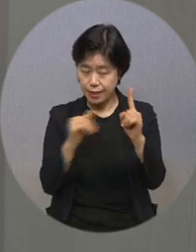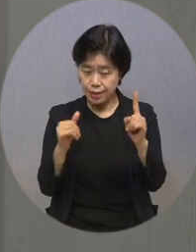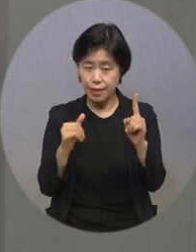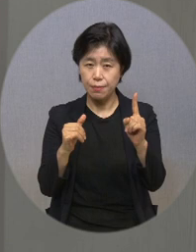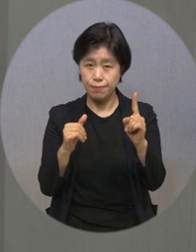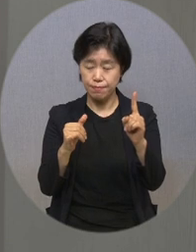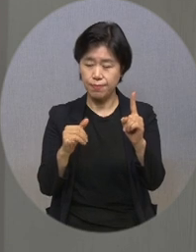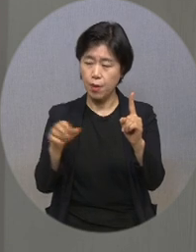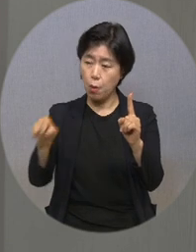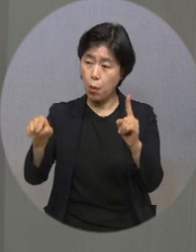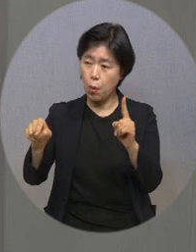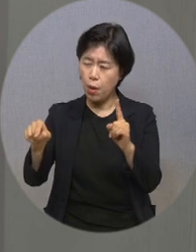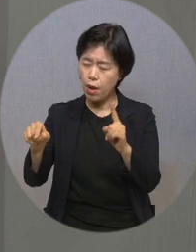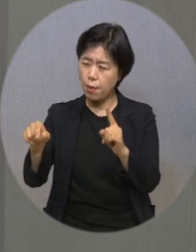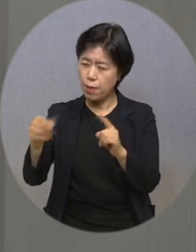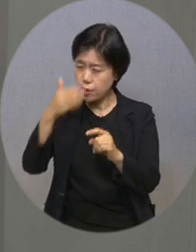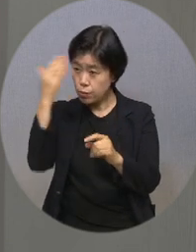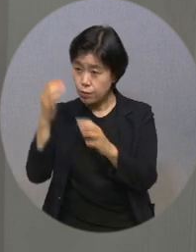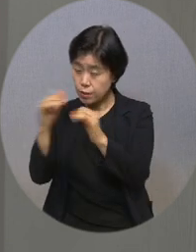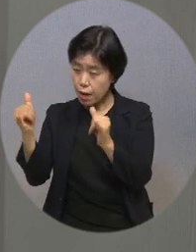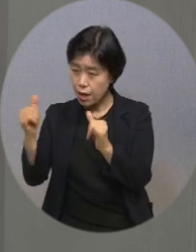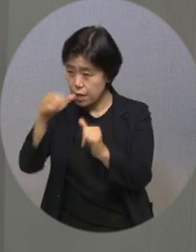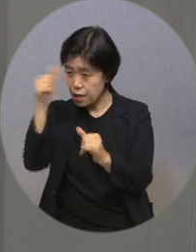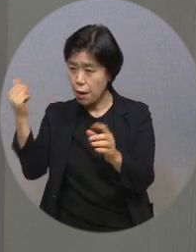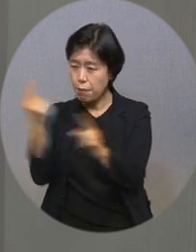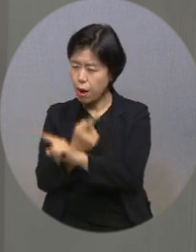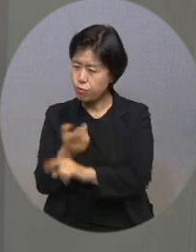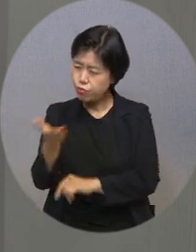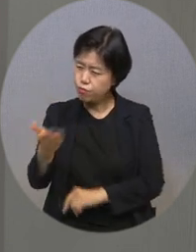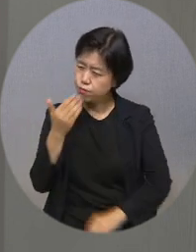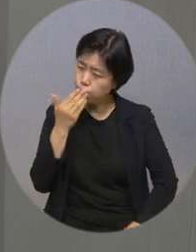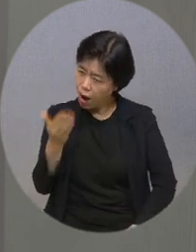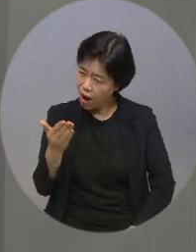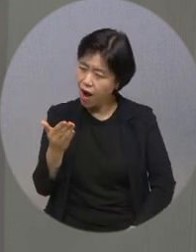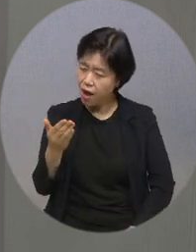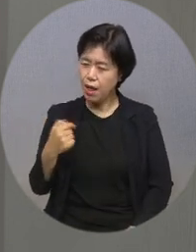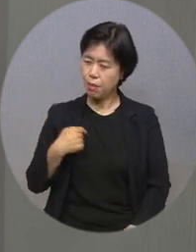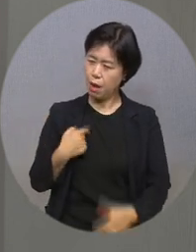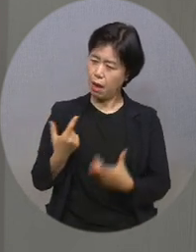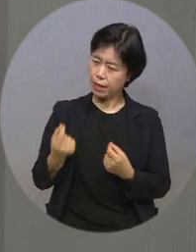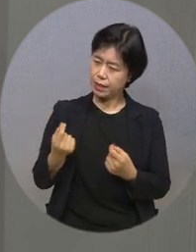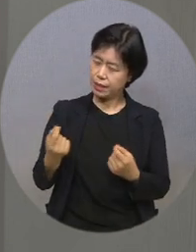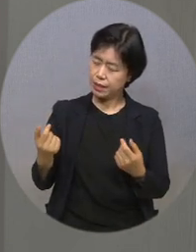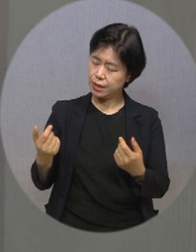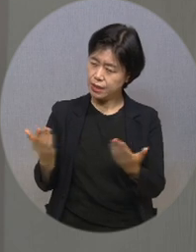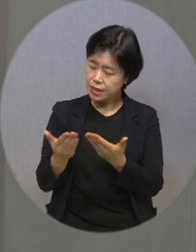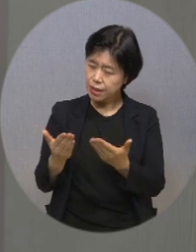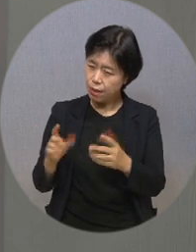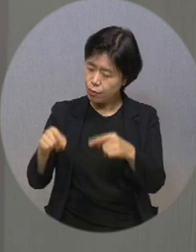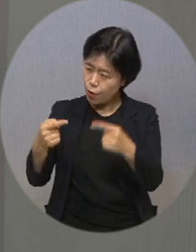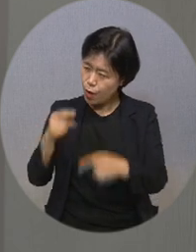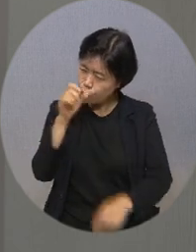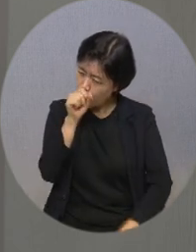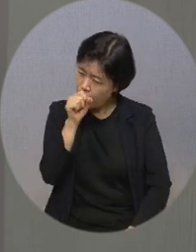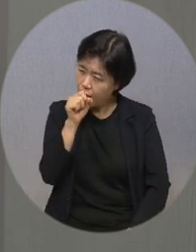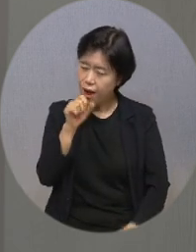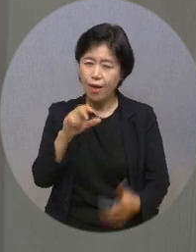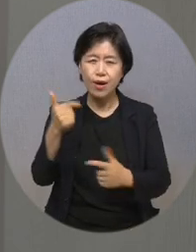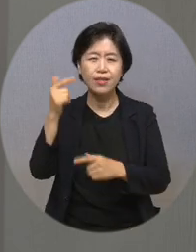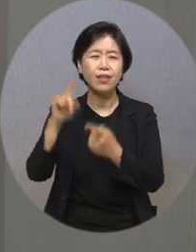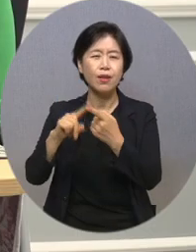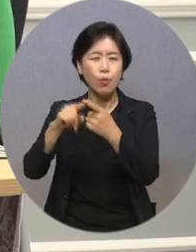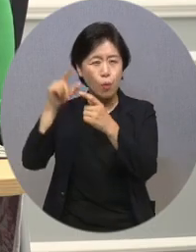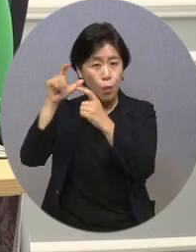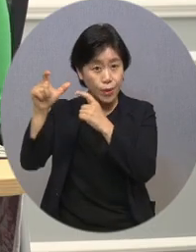변화시키는 일을 하는구나. 나도 그런 일을 할 수 있을까 하는 생각을 했고요. 그래서 이 길로 들어선 것